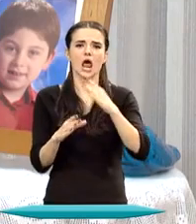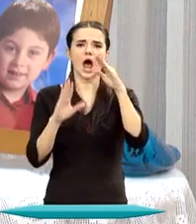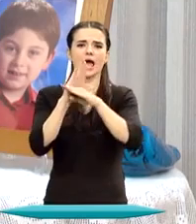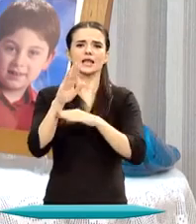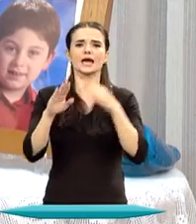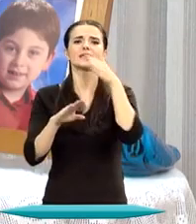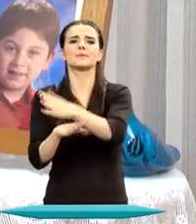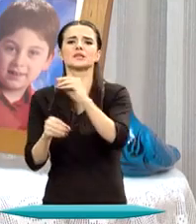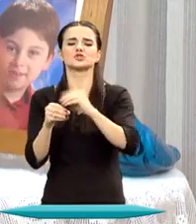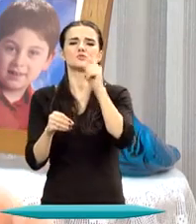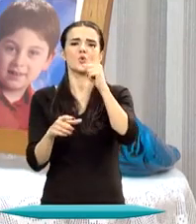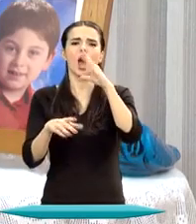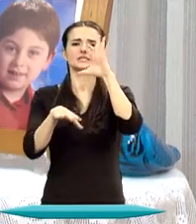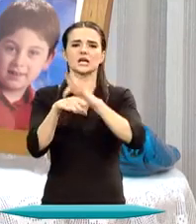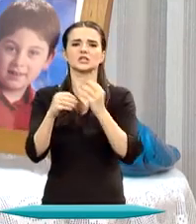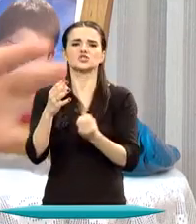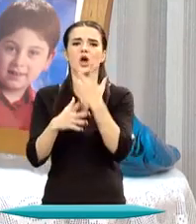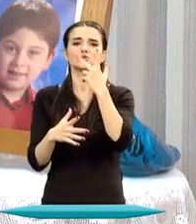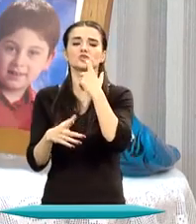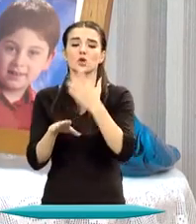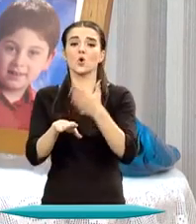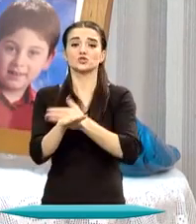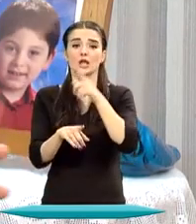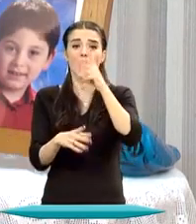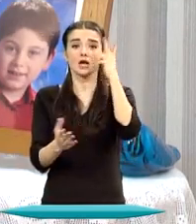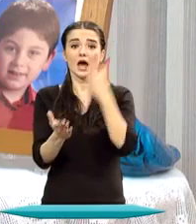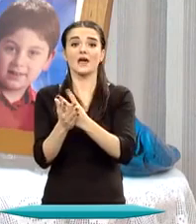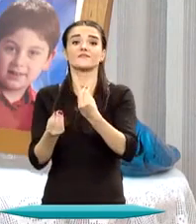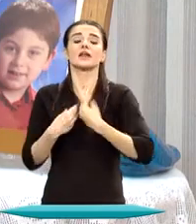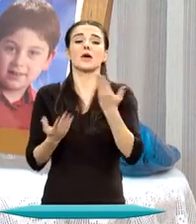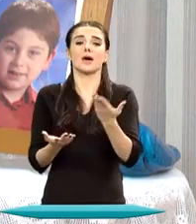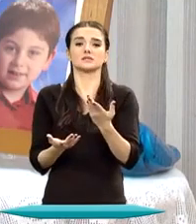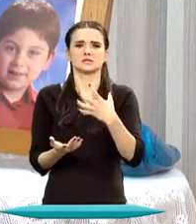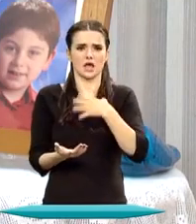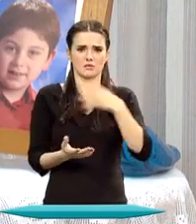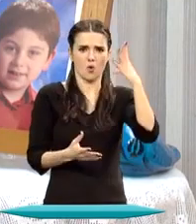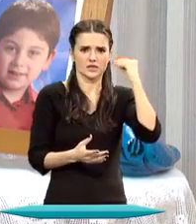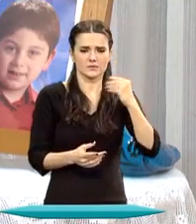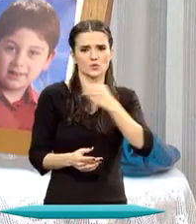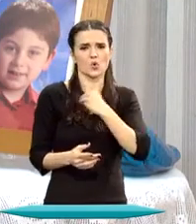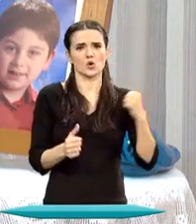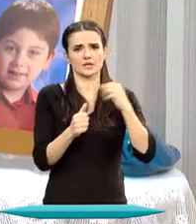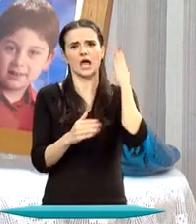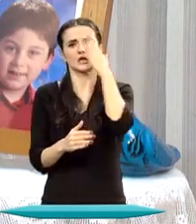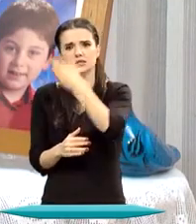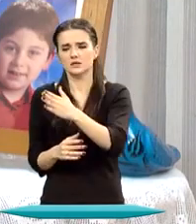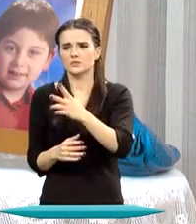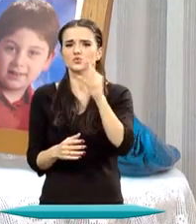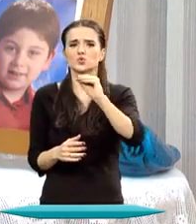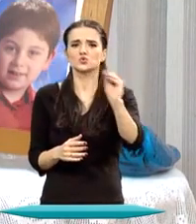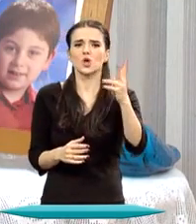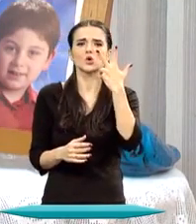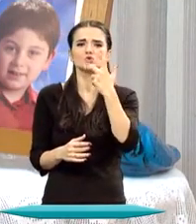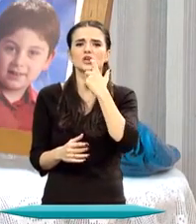hastalık çıkar. 3 yaşından önce de teşhis koyulamaz. Biz kendimizce öğrendik. Kalktık gittik tekrar doktora. Çocuklar 3